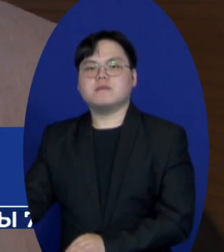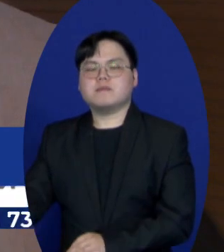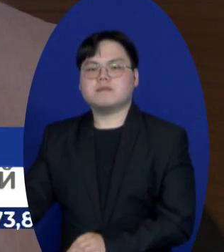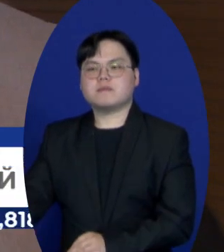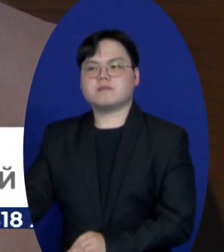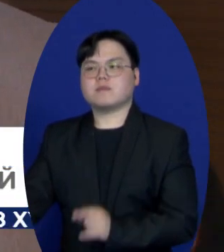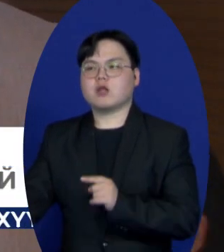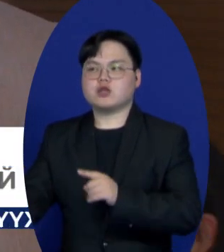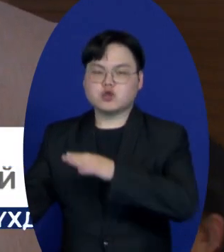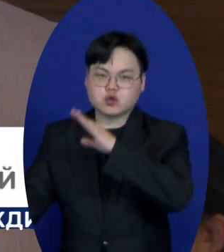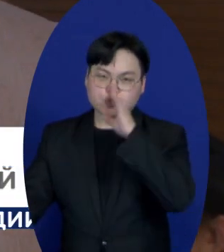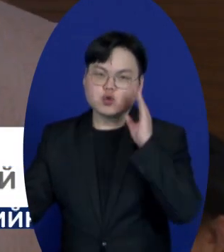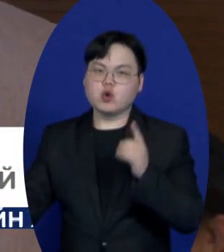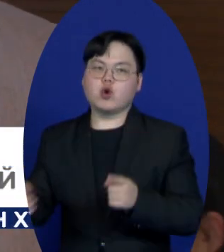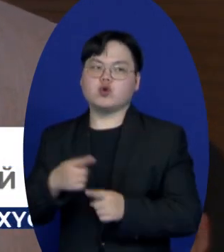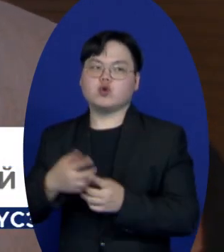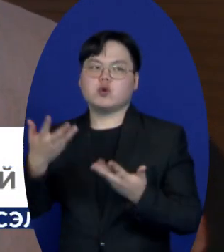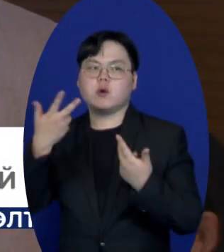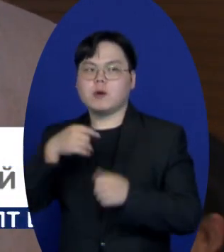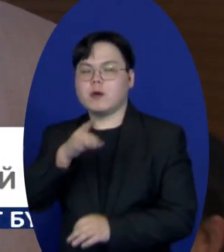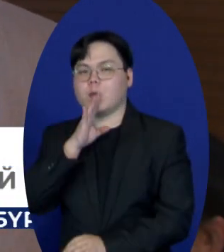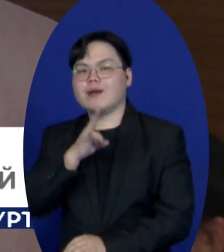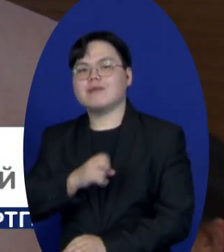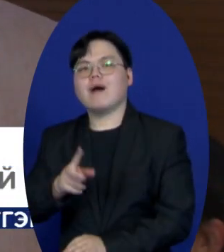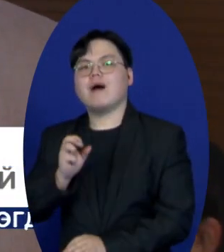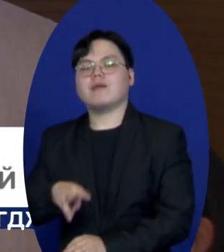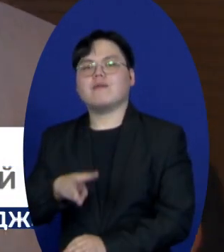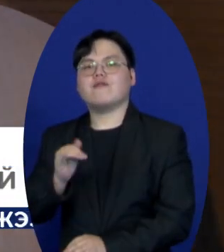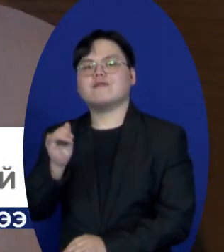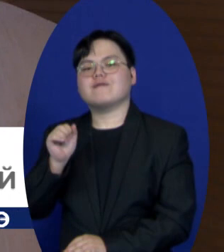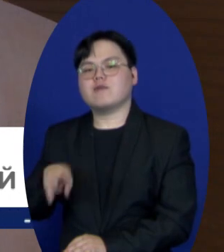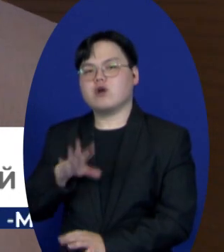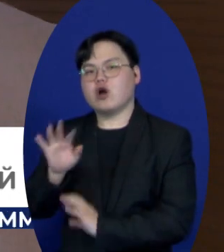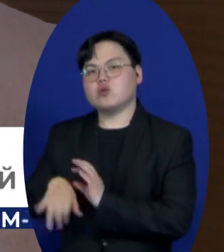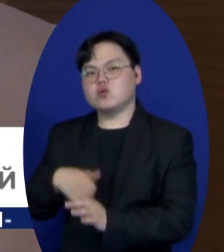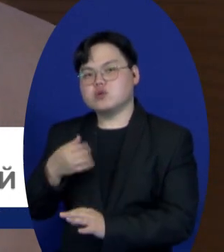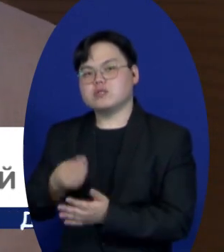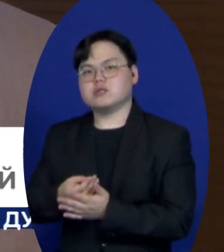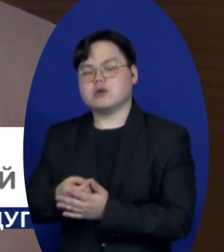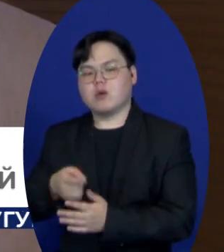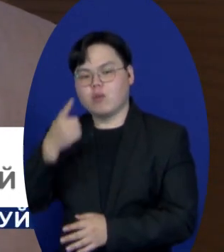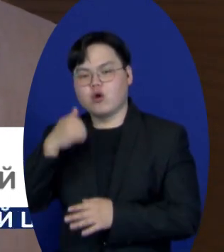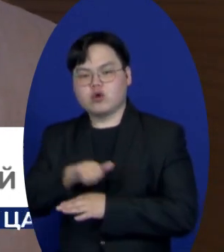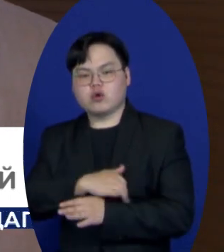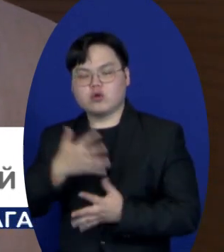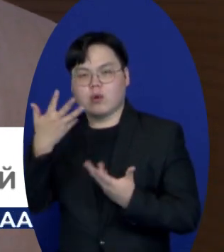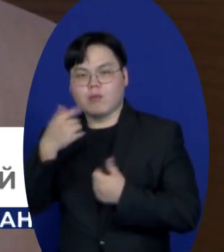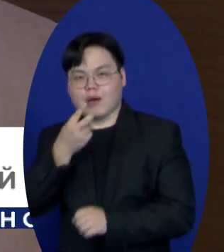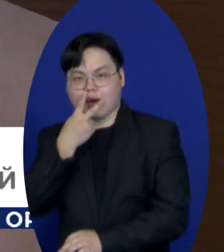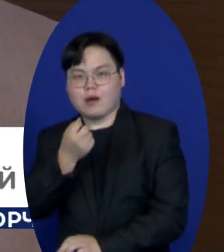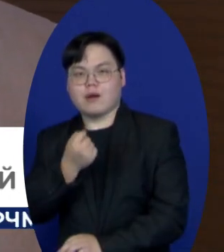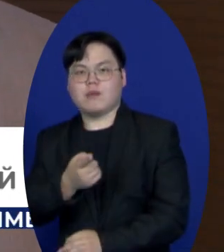зуны одоо энэ ард нутгийн цохон болж байгаа наадмууд фестивалуудаас болон улсын хэмжээний цохон фестивал наадмуудаас тэгээд бол нэлээ харагдаж байгаа.